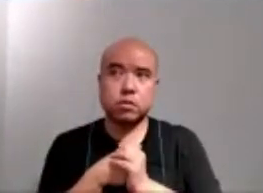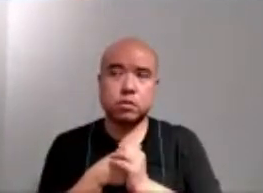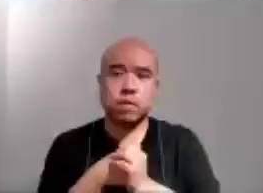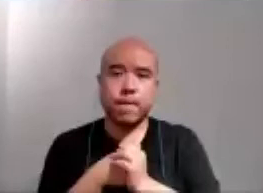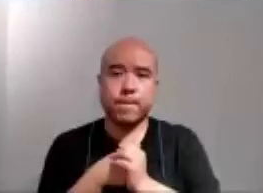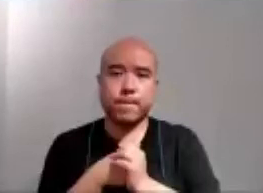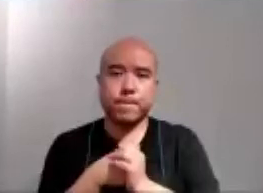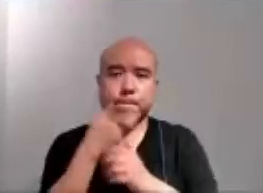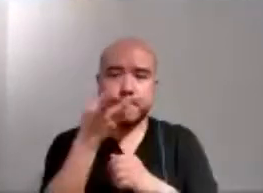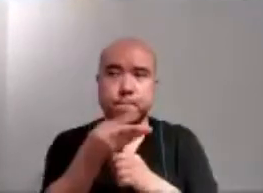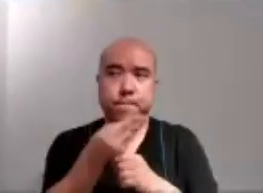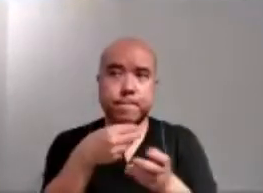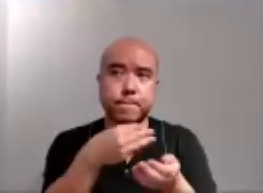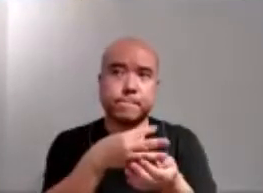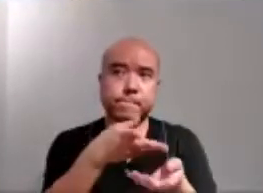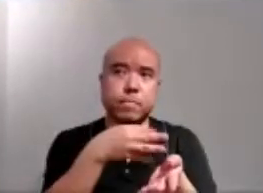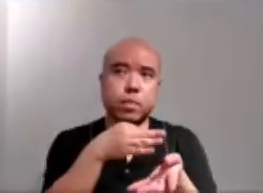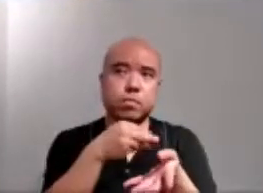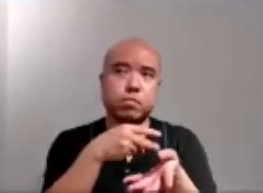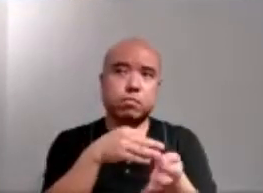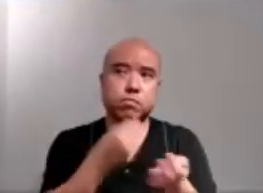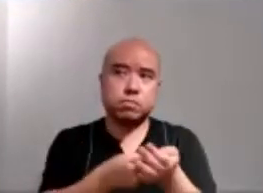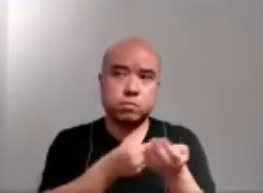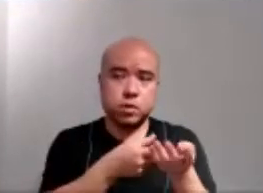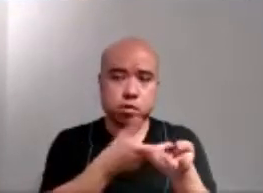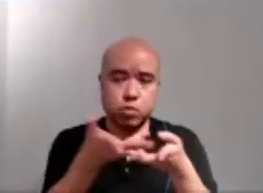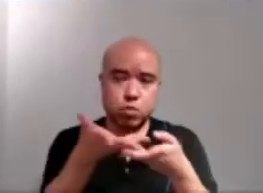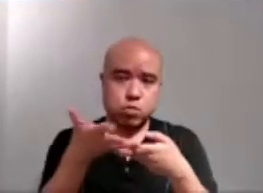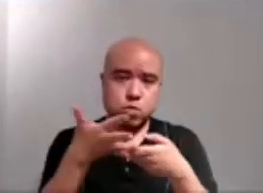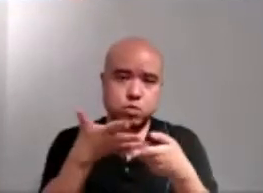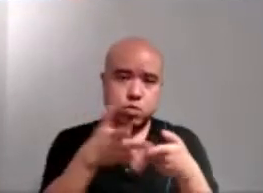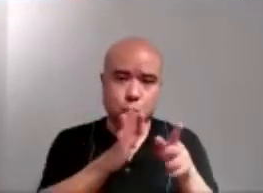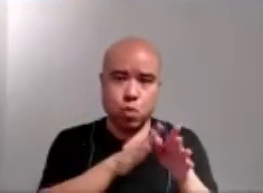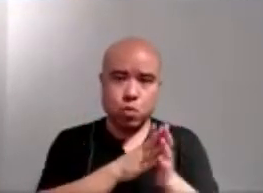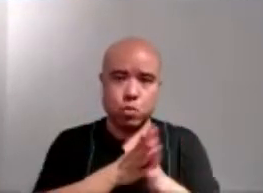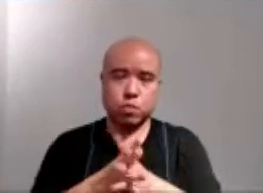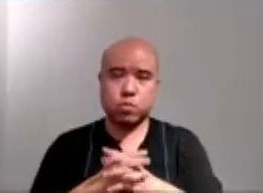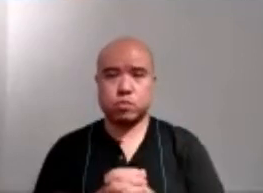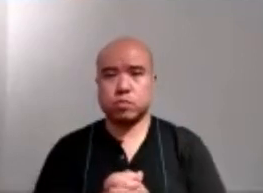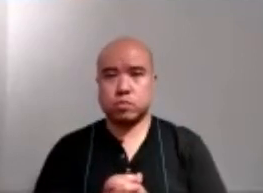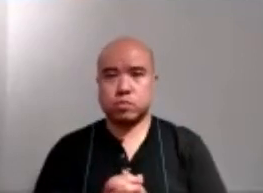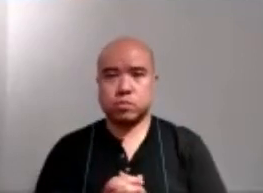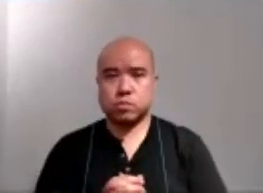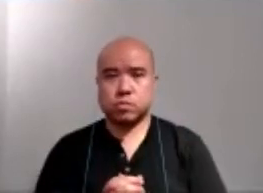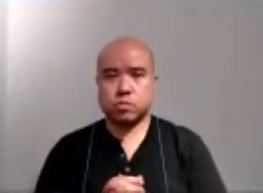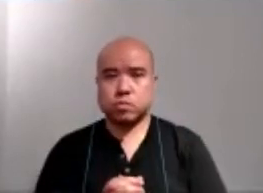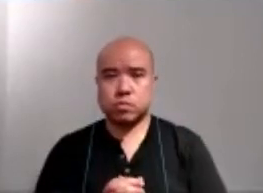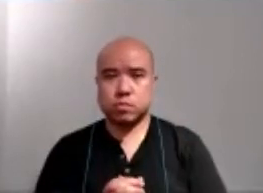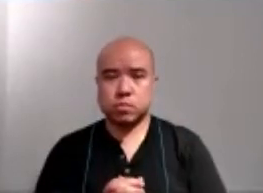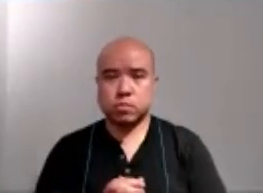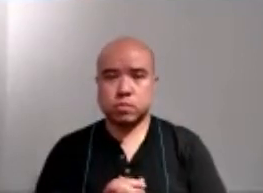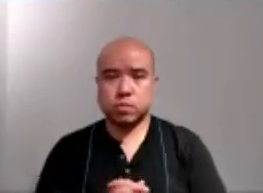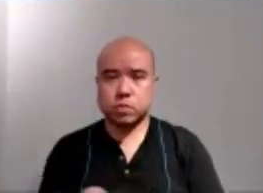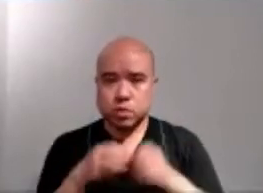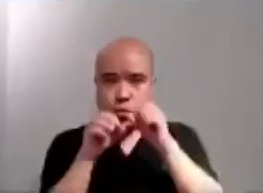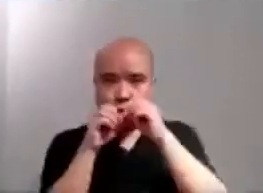装，去令客人有一个更高嘅购物意欲啦。而宣傳方面，我